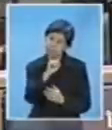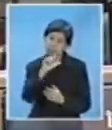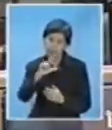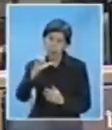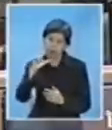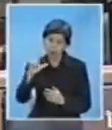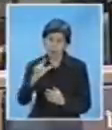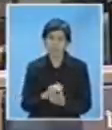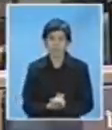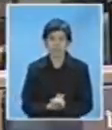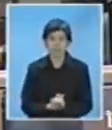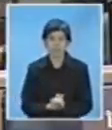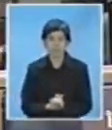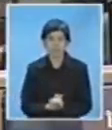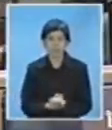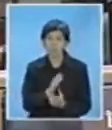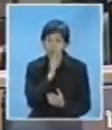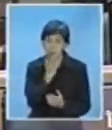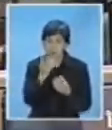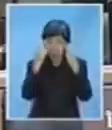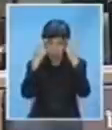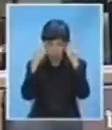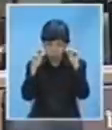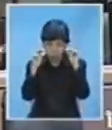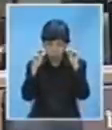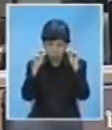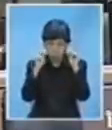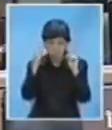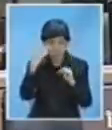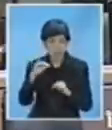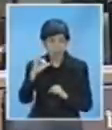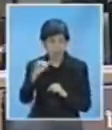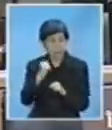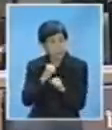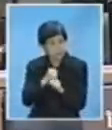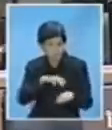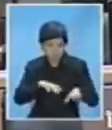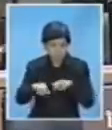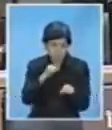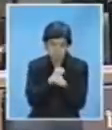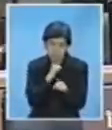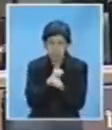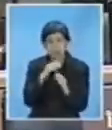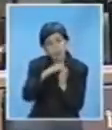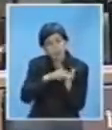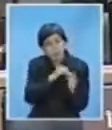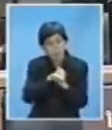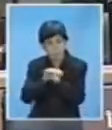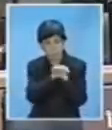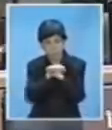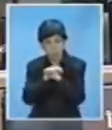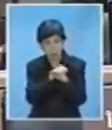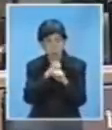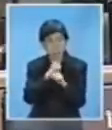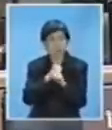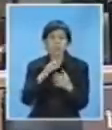ทค่ะเพราะฉะนั้นหากท่านนายกยิ่งลักษณ์มีความจริงใจที่จะดำเนินการตามนโยบายป้องกันปราบปราม